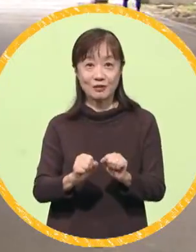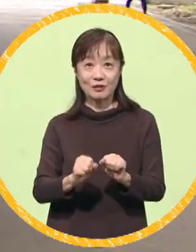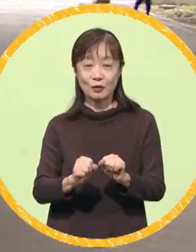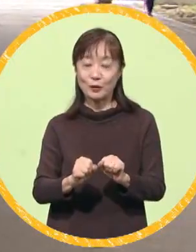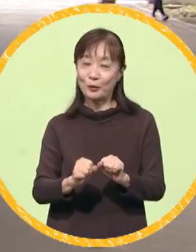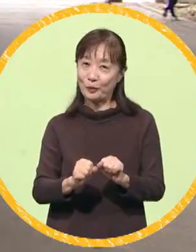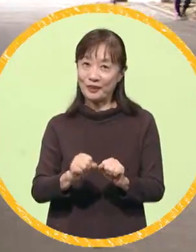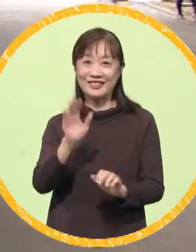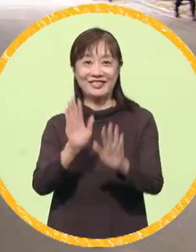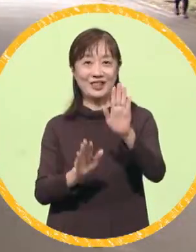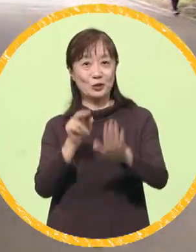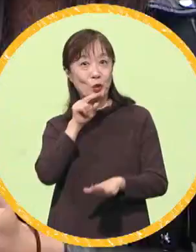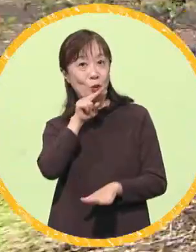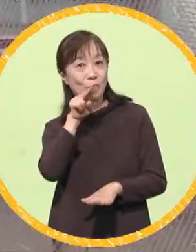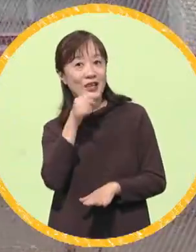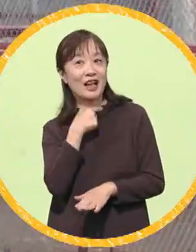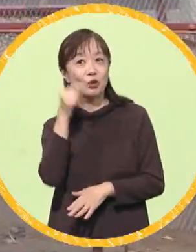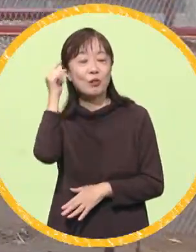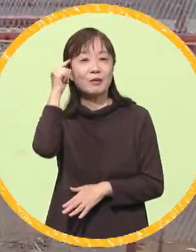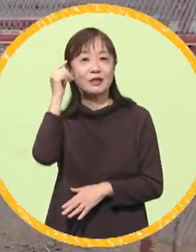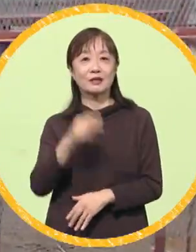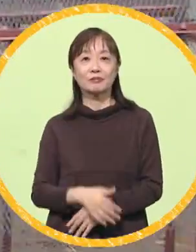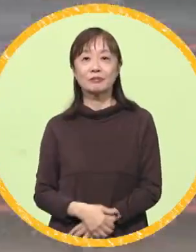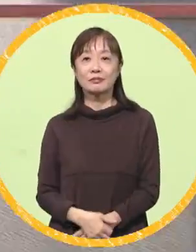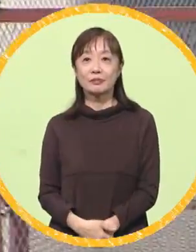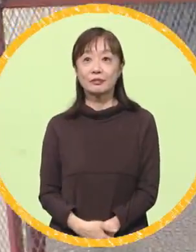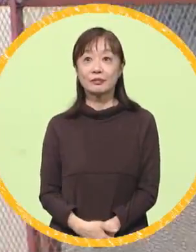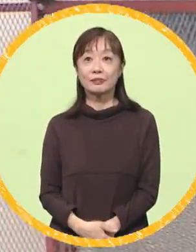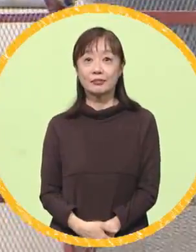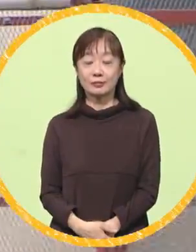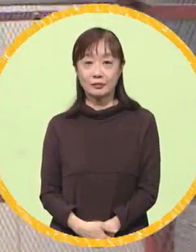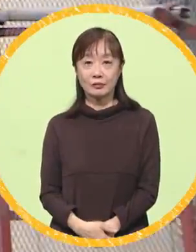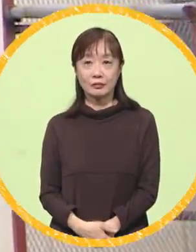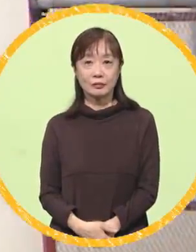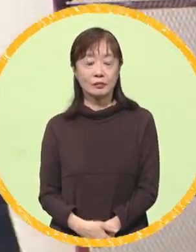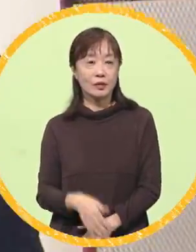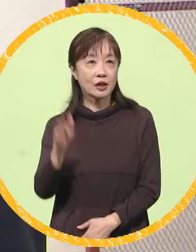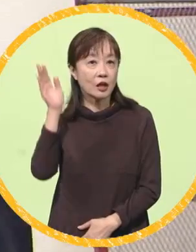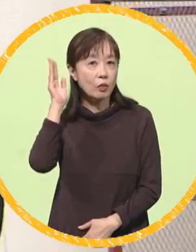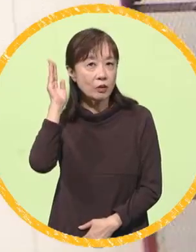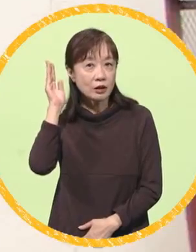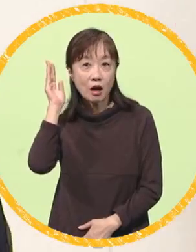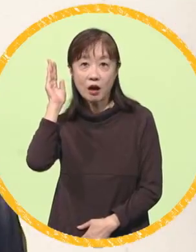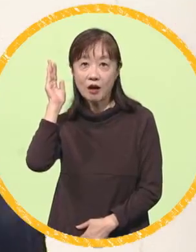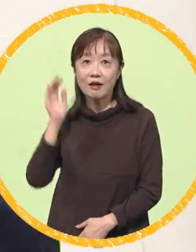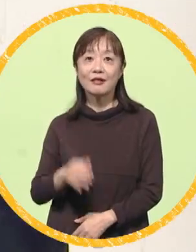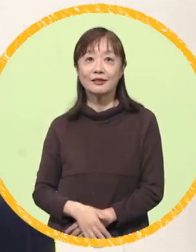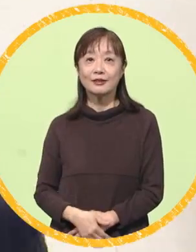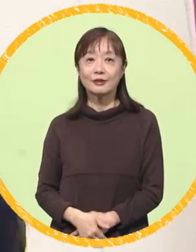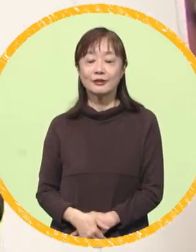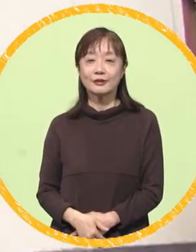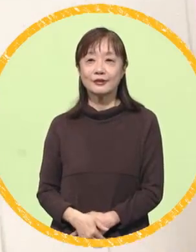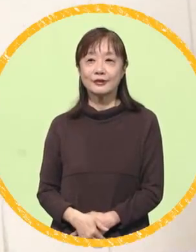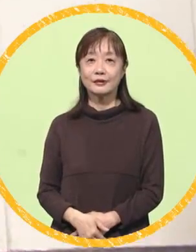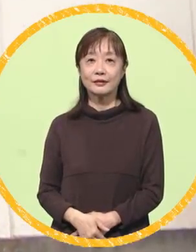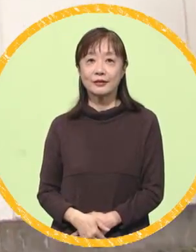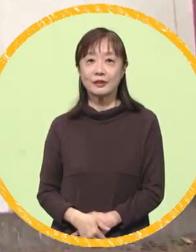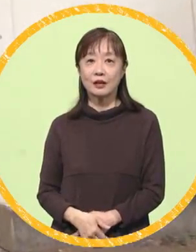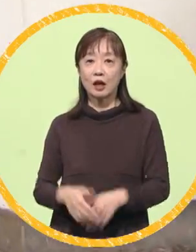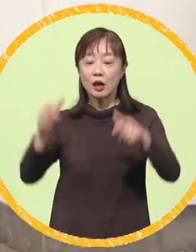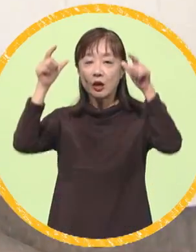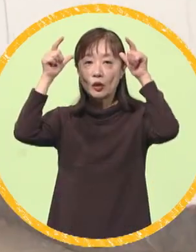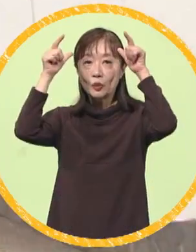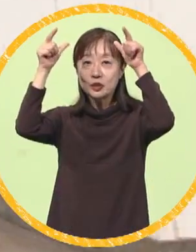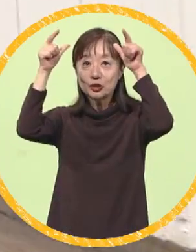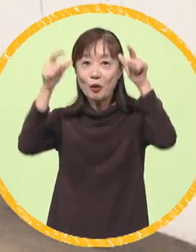子を覗きに行きたいと思います。あ、聞こえました？今もう